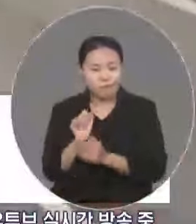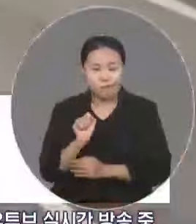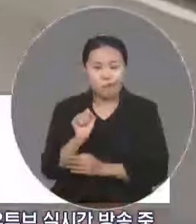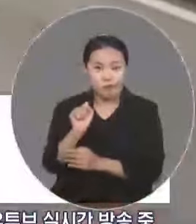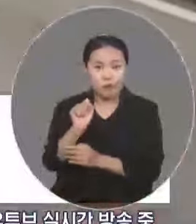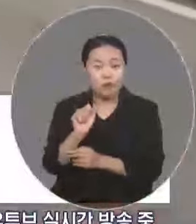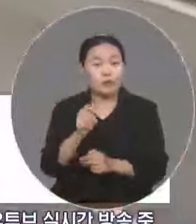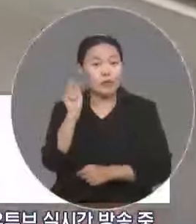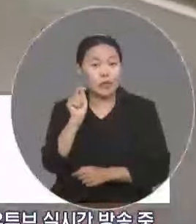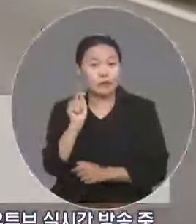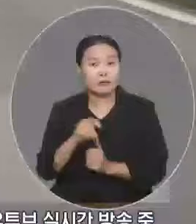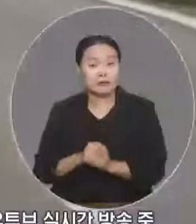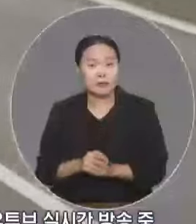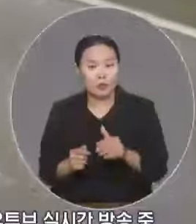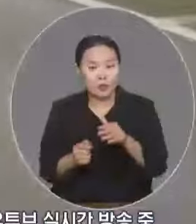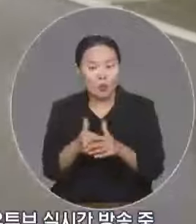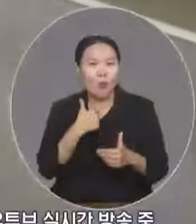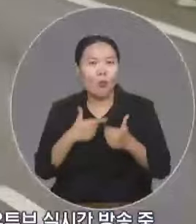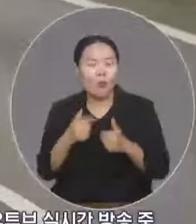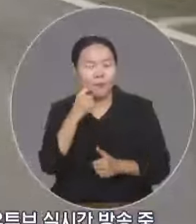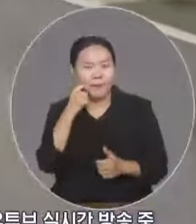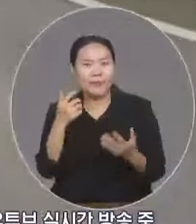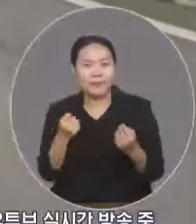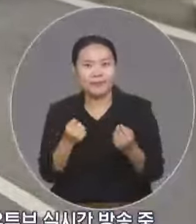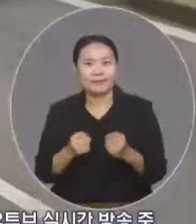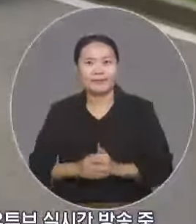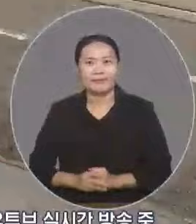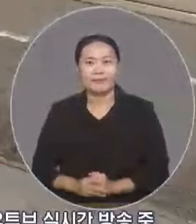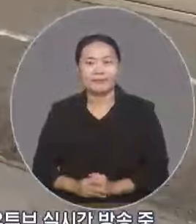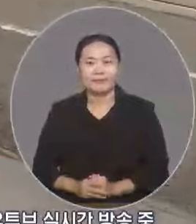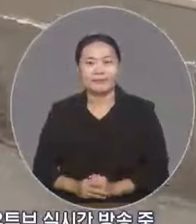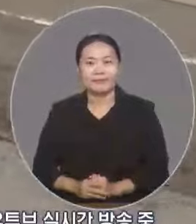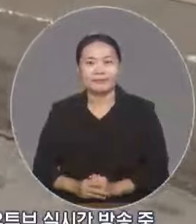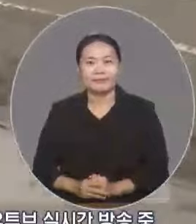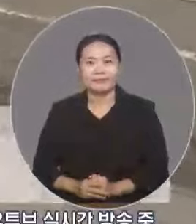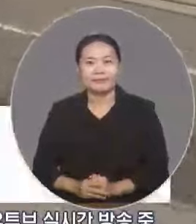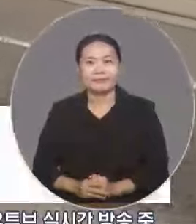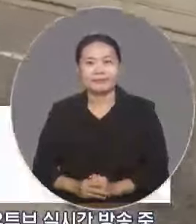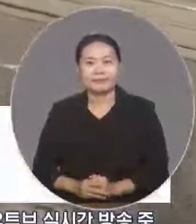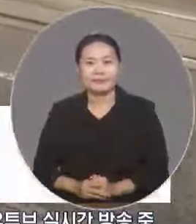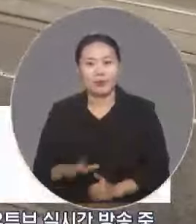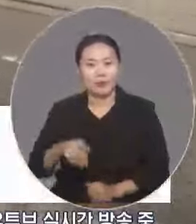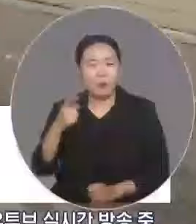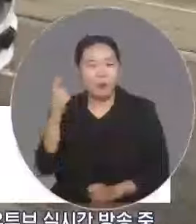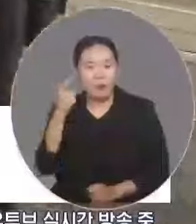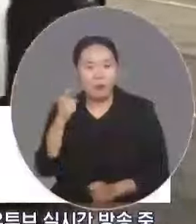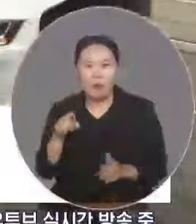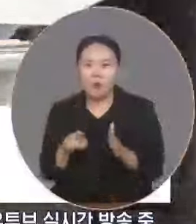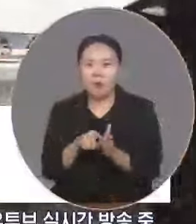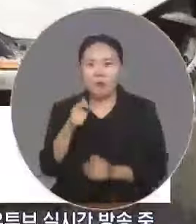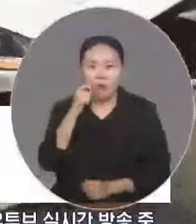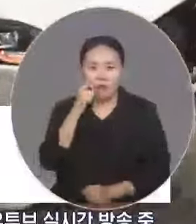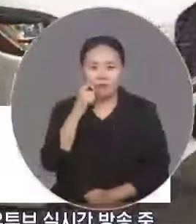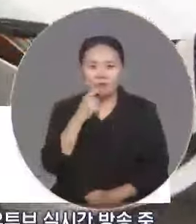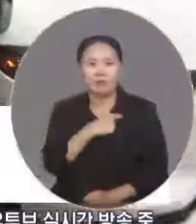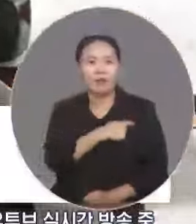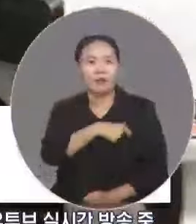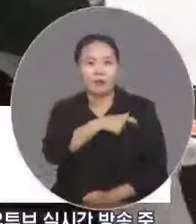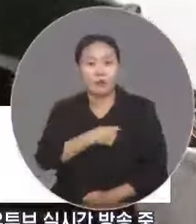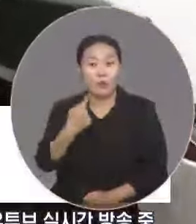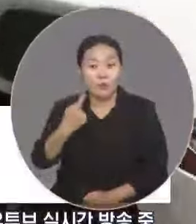찾아가는 로봇택시는 이색 체험거리로 떠오르고 있습니다. It was unbelievable. It's the first time that I have heard a lot of